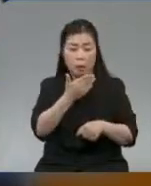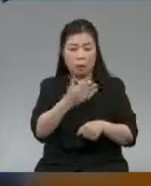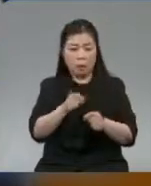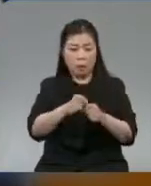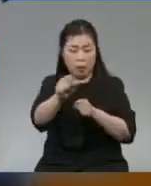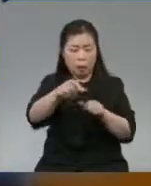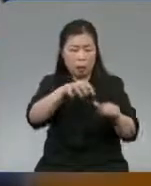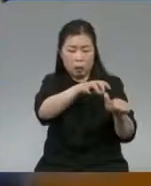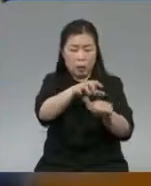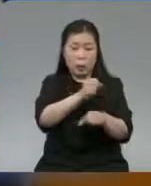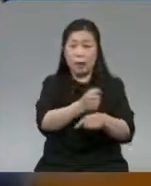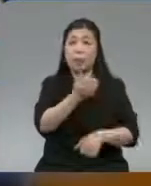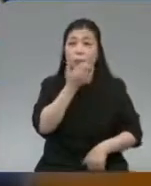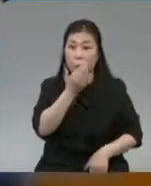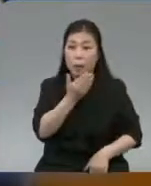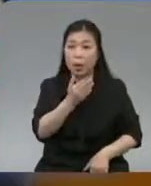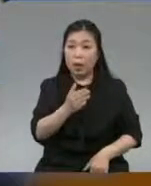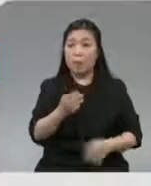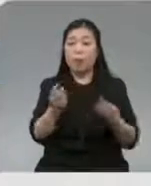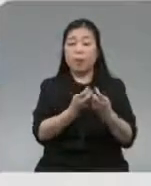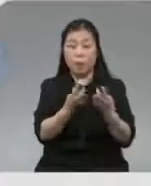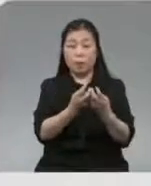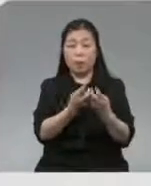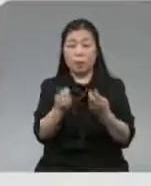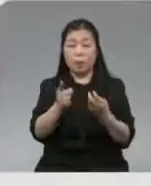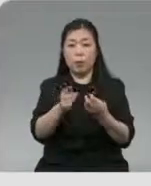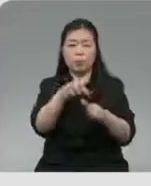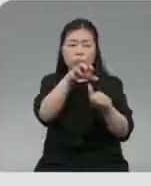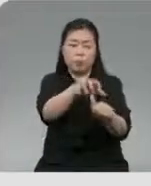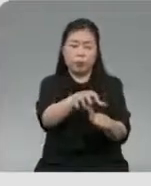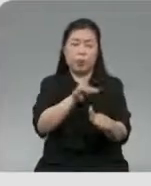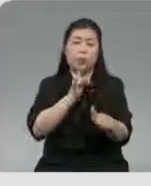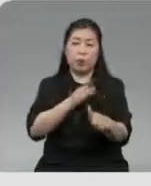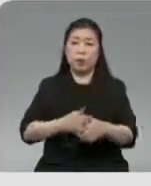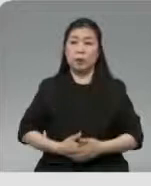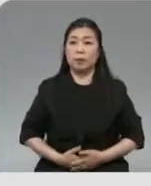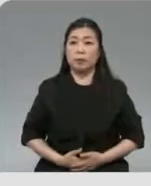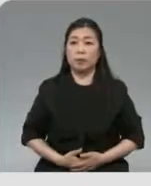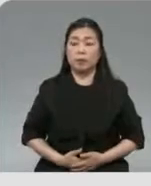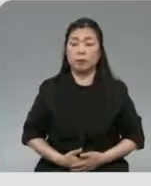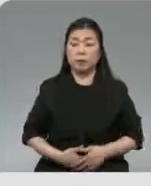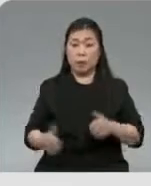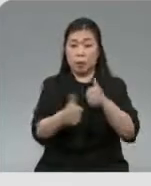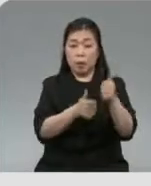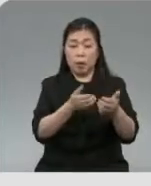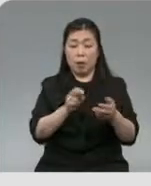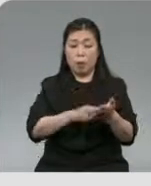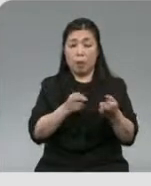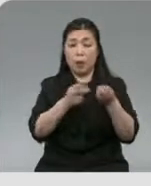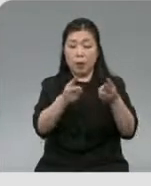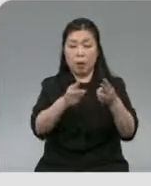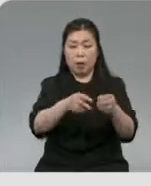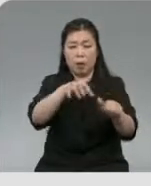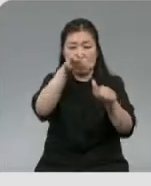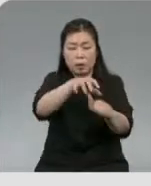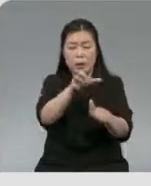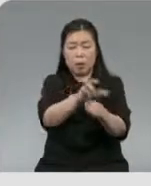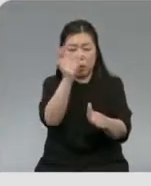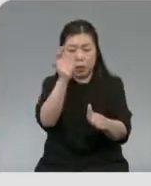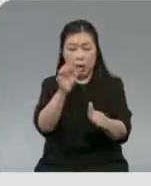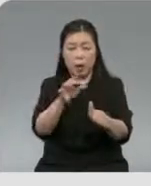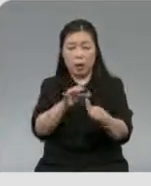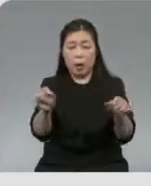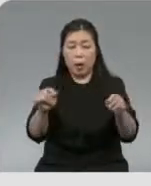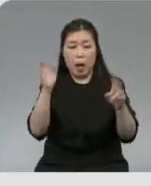までにアメリカの対イラン制裁で支払われていなかったおよそ7000万ドルをイランの